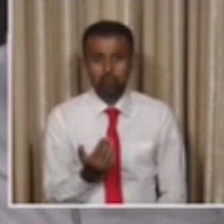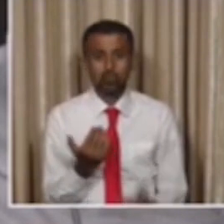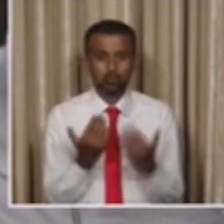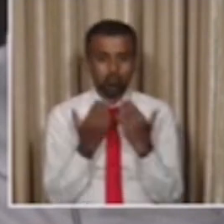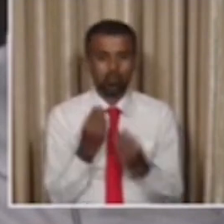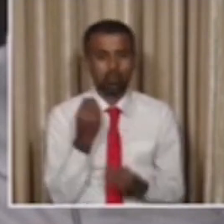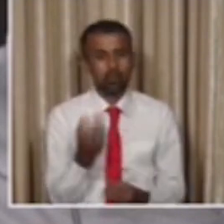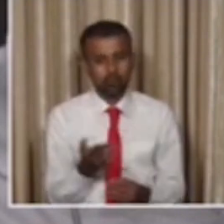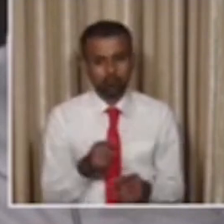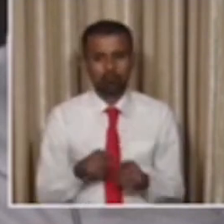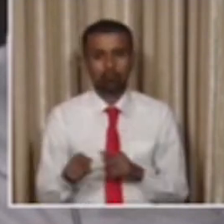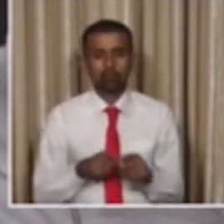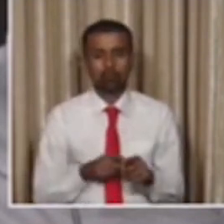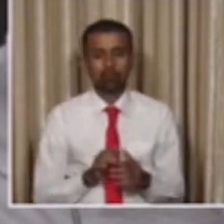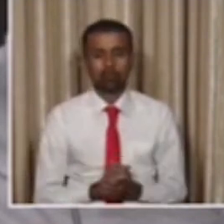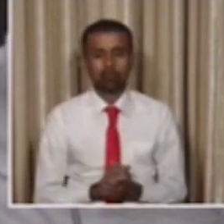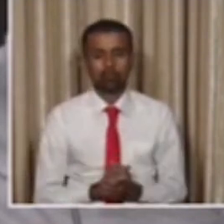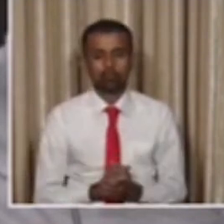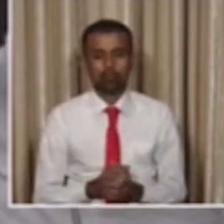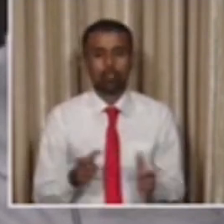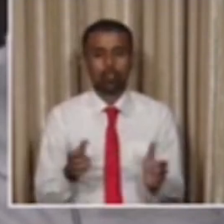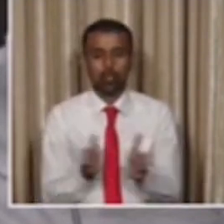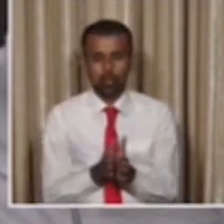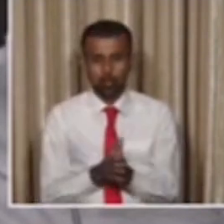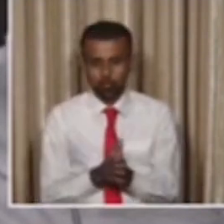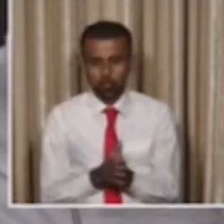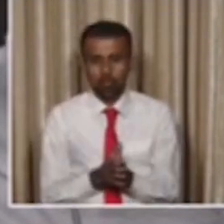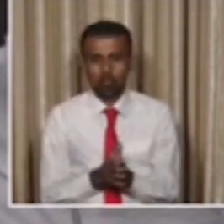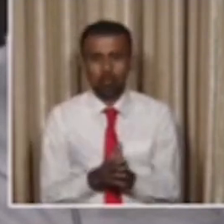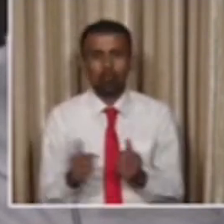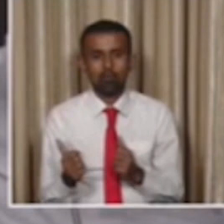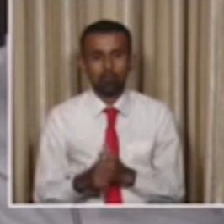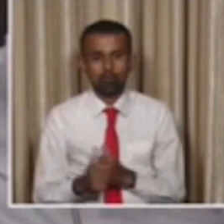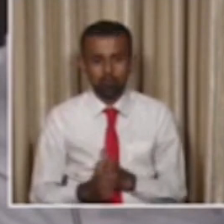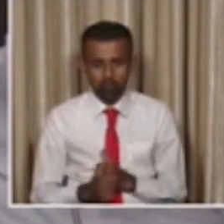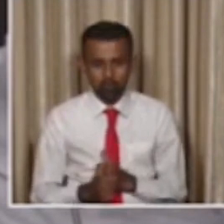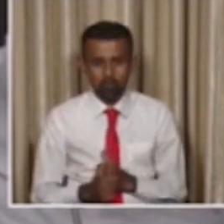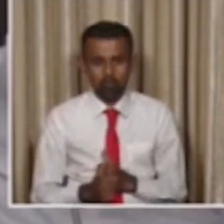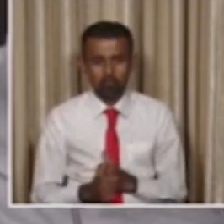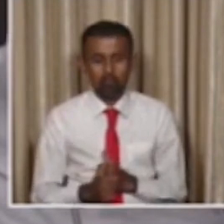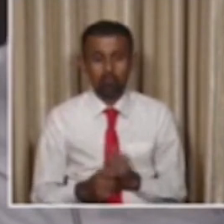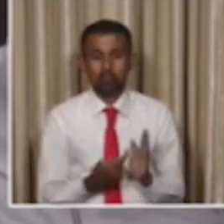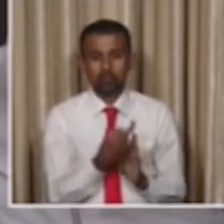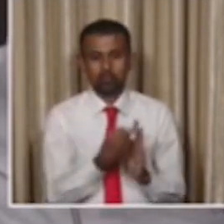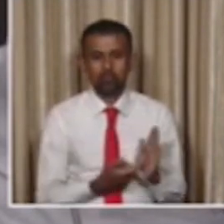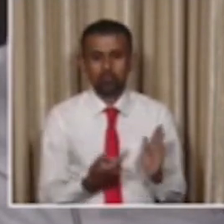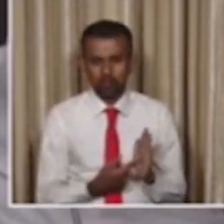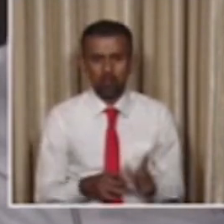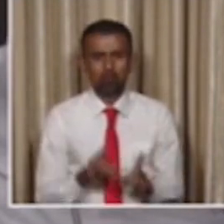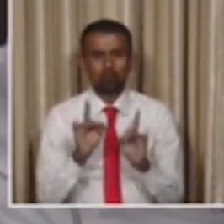දෙන්න පුළුවන් විදියට මේ කමිටු අපි ඇති කිරීමයි. මේ කියවන චක්‍රලේඛනයේ තියෙන